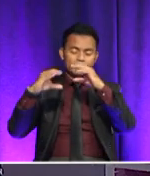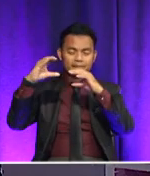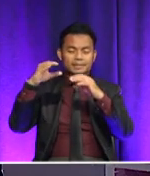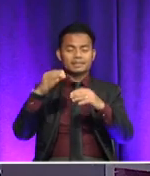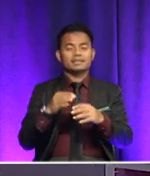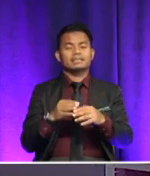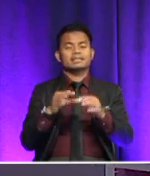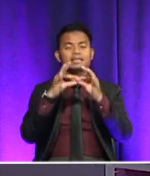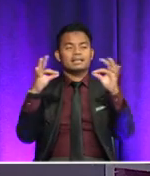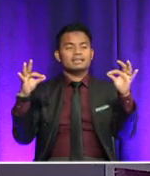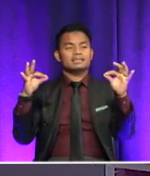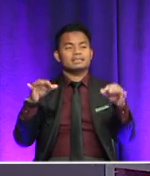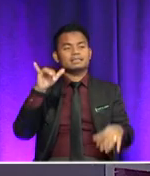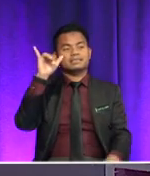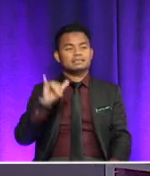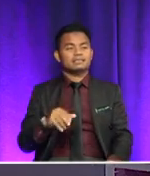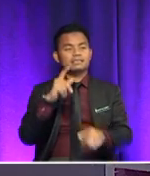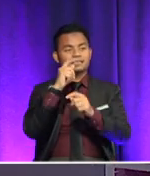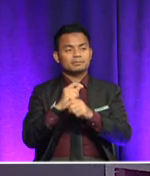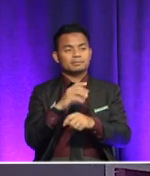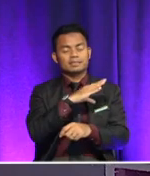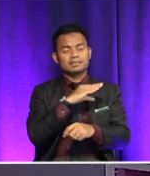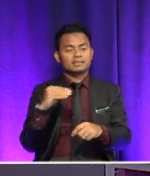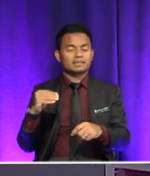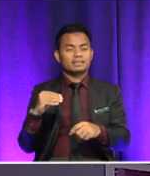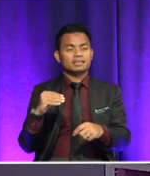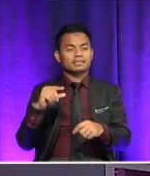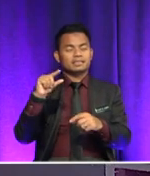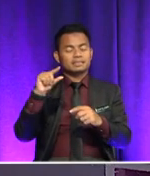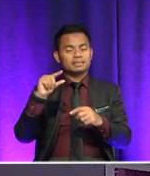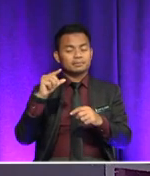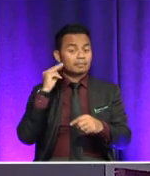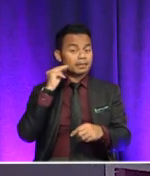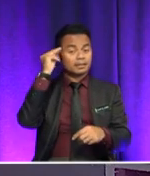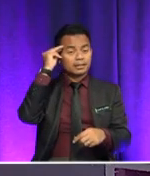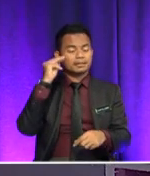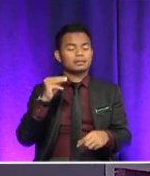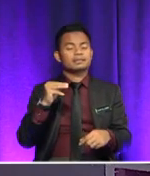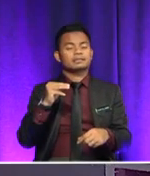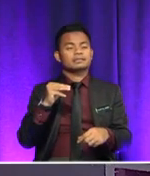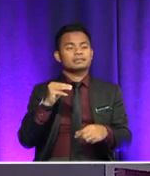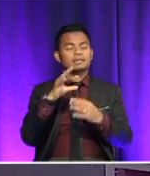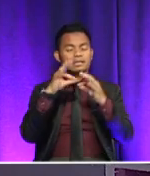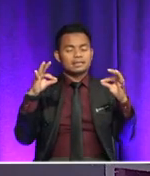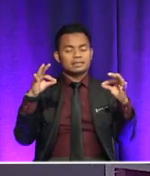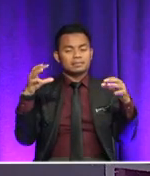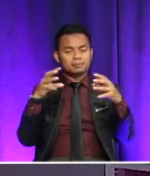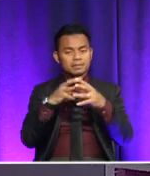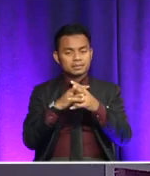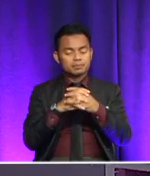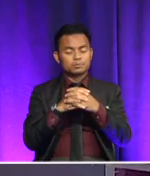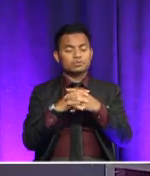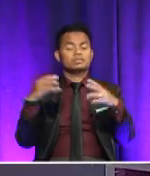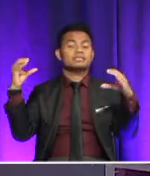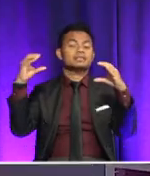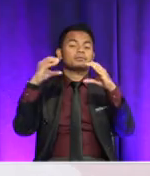yang nak coba Bene ayat yang tepat dan dramatis ayat majmu campuran rancangan